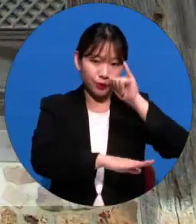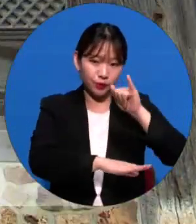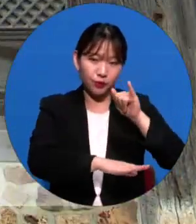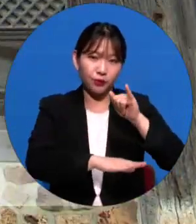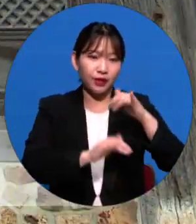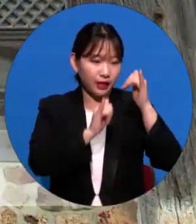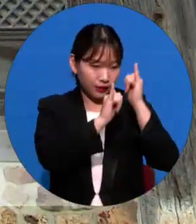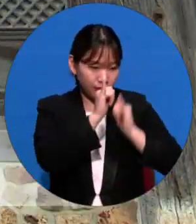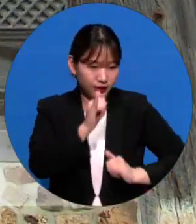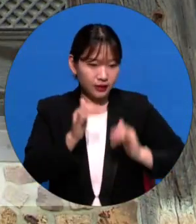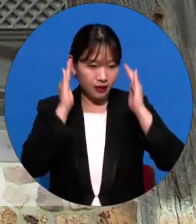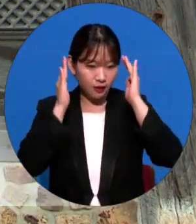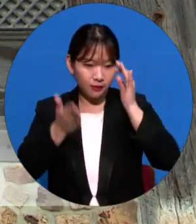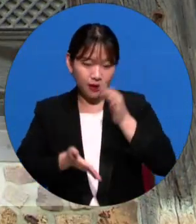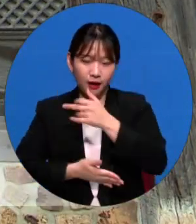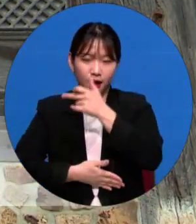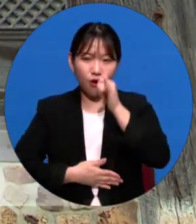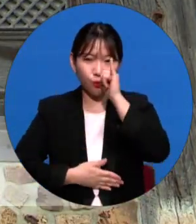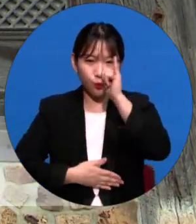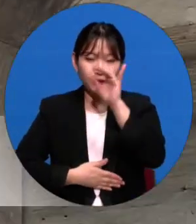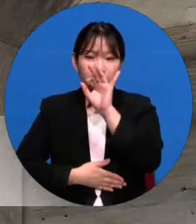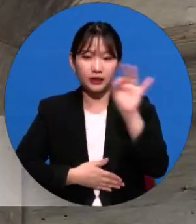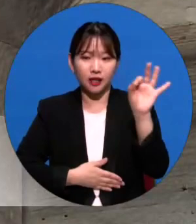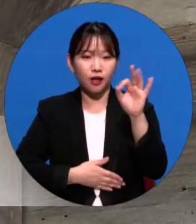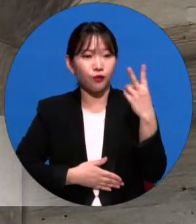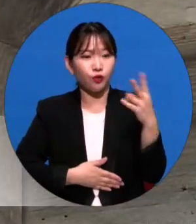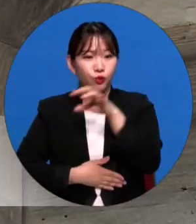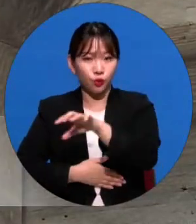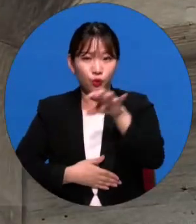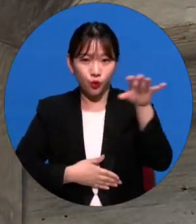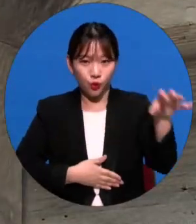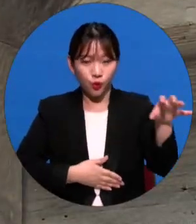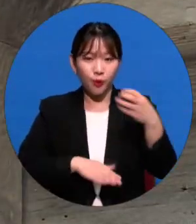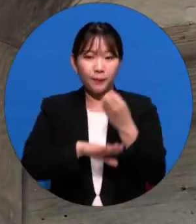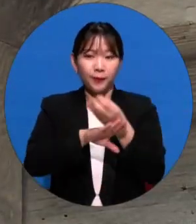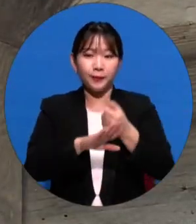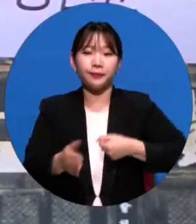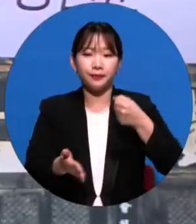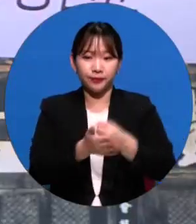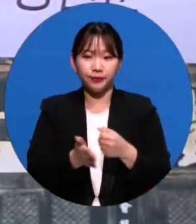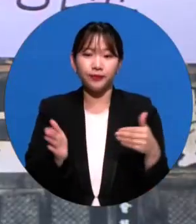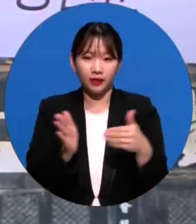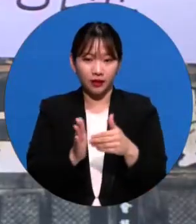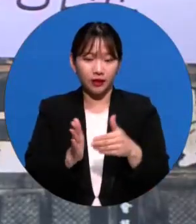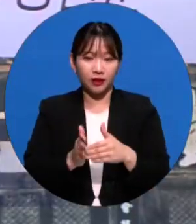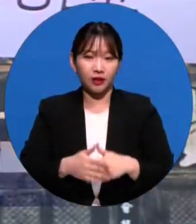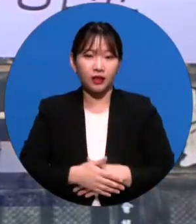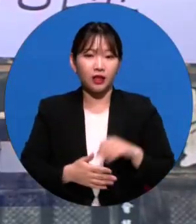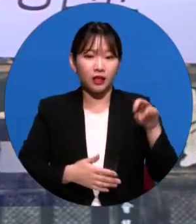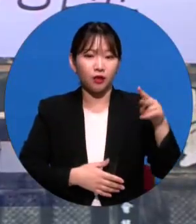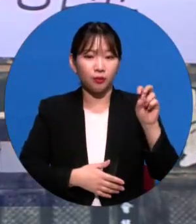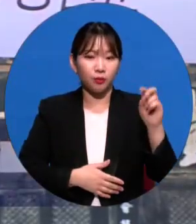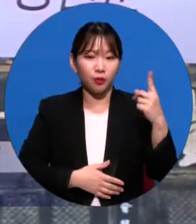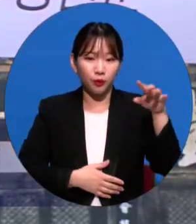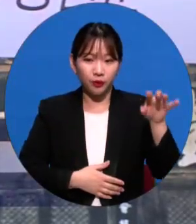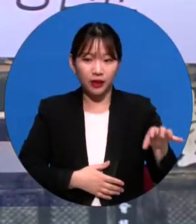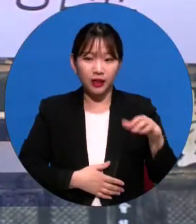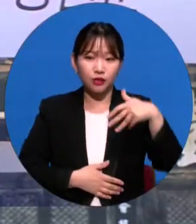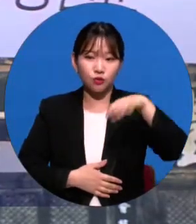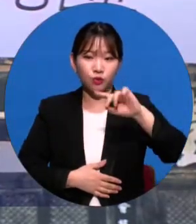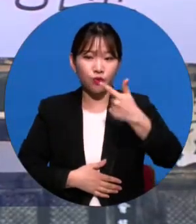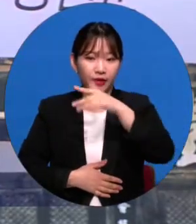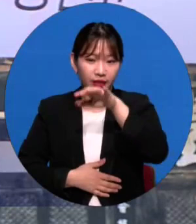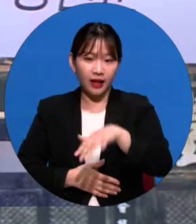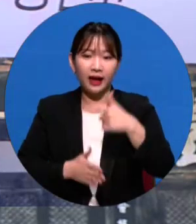가치가 뛰어난 점을 인정해 문화재청은 이들 두 제각을 보물로 지정했습니다. 영모당, 추원당이